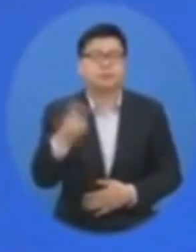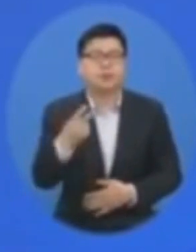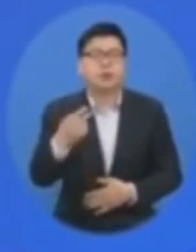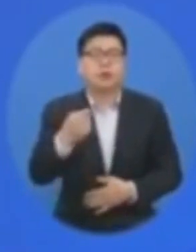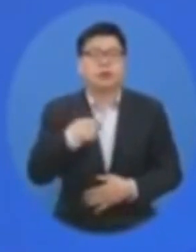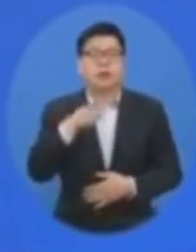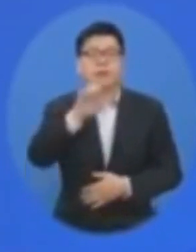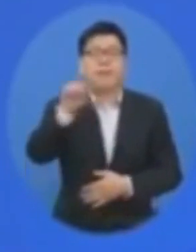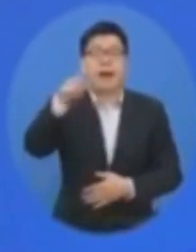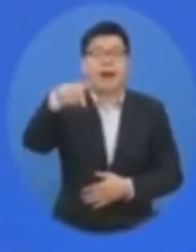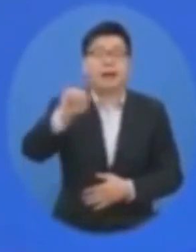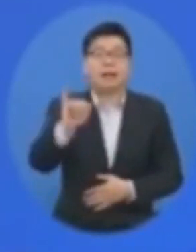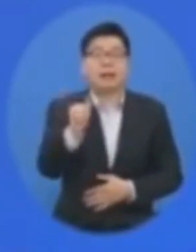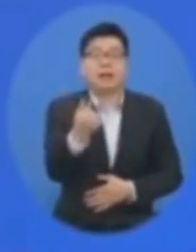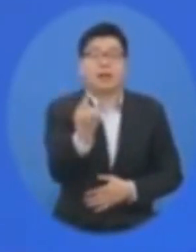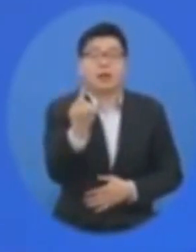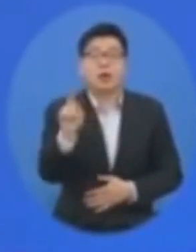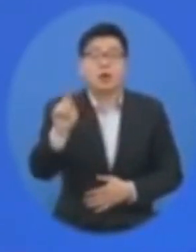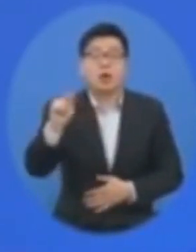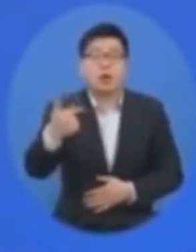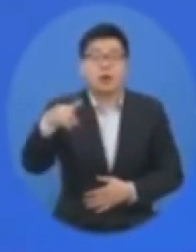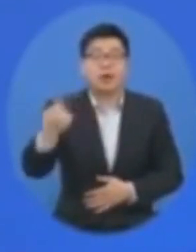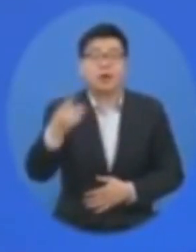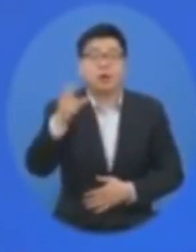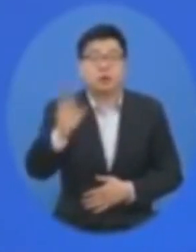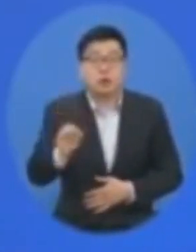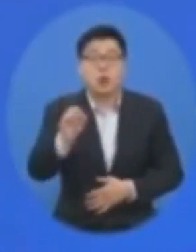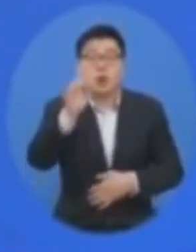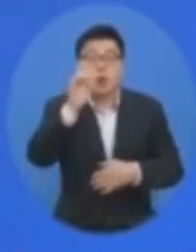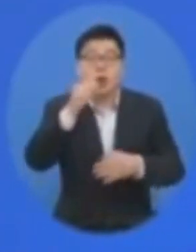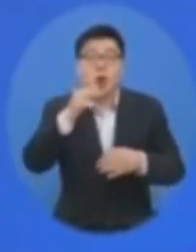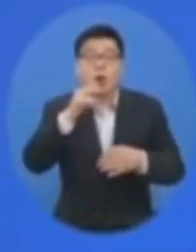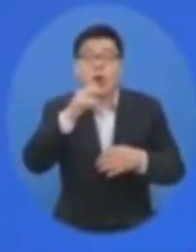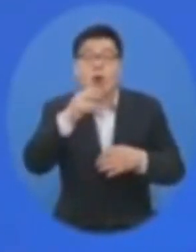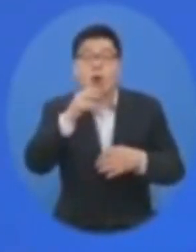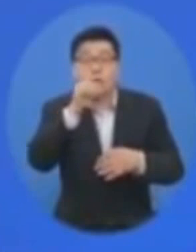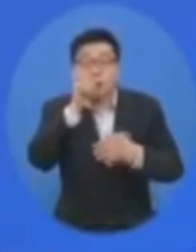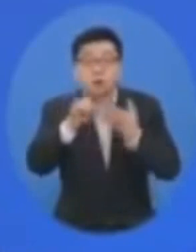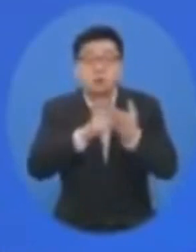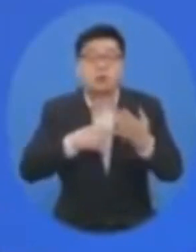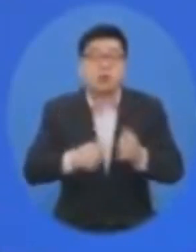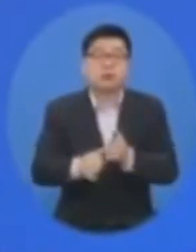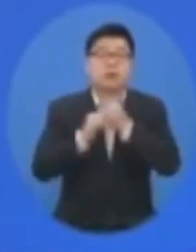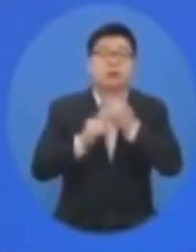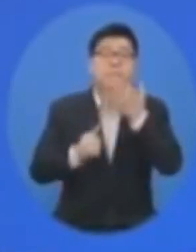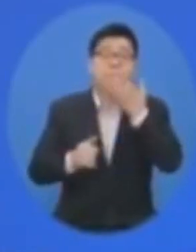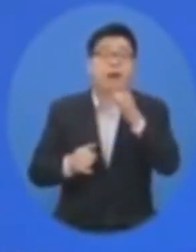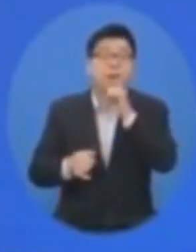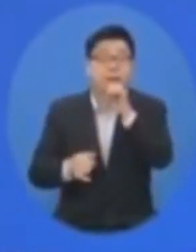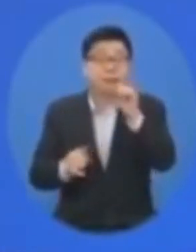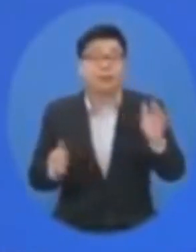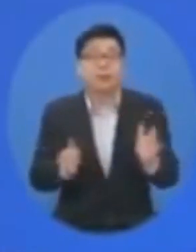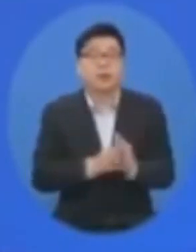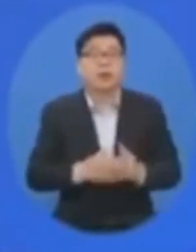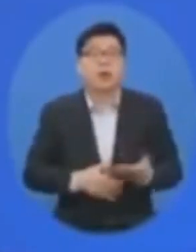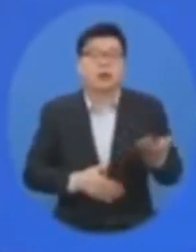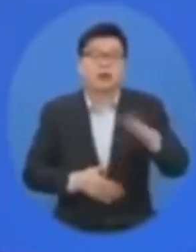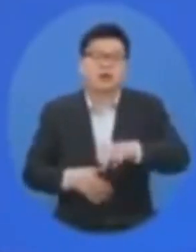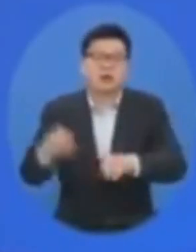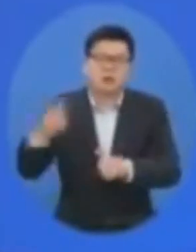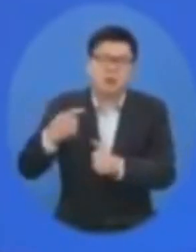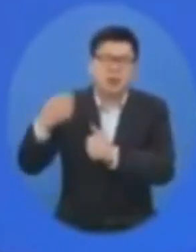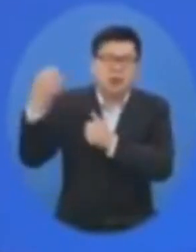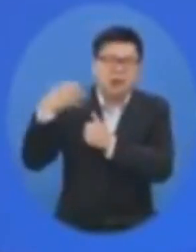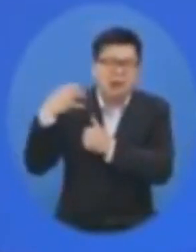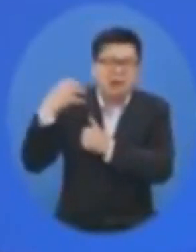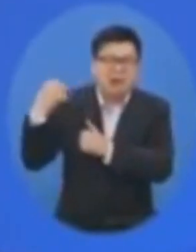그 파기환송되면 내 누구처럼 내 자살할 수도 있다. 내가 그 소리까지 했습니다. 근데 그거 가지고 자꾸 시비를